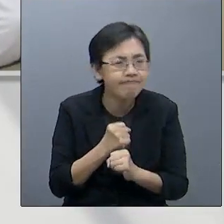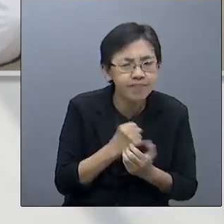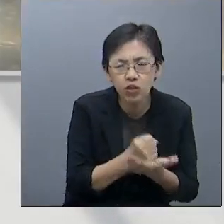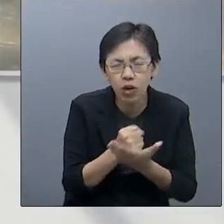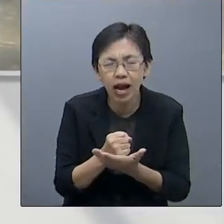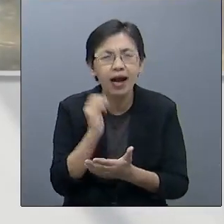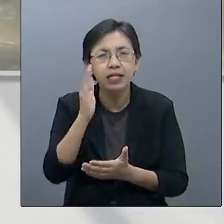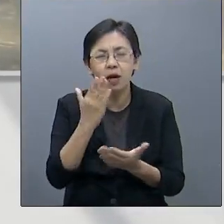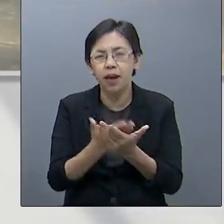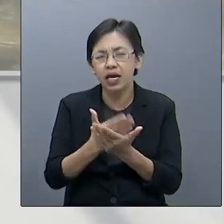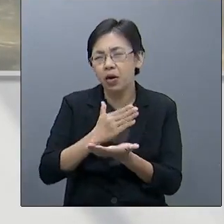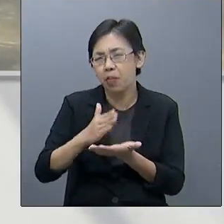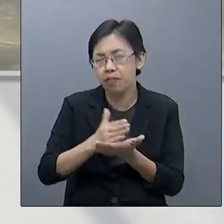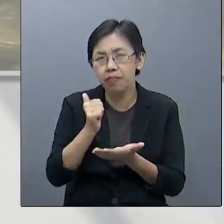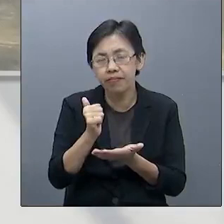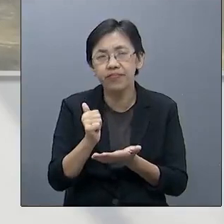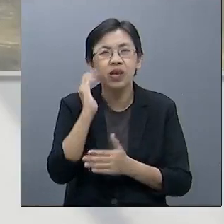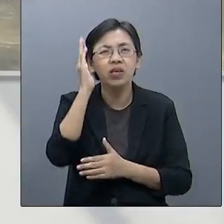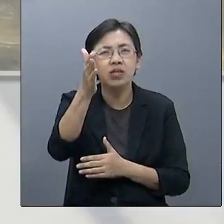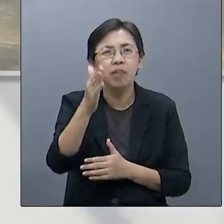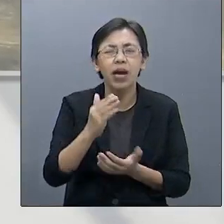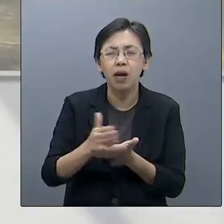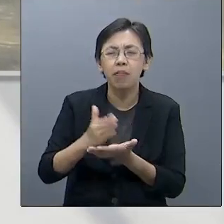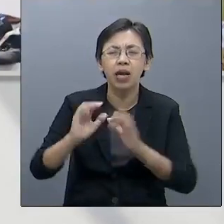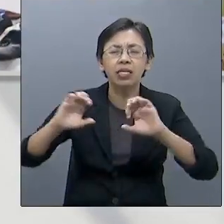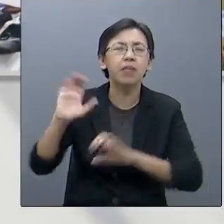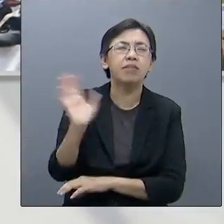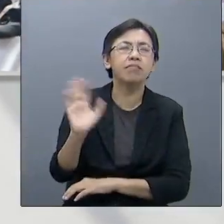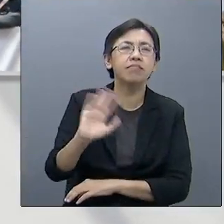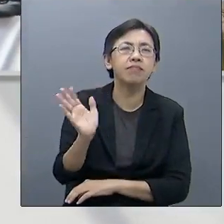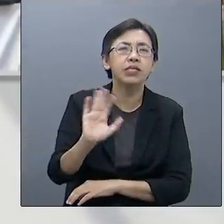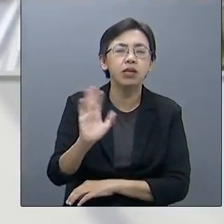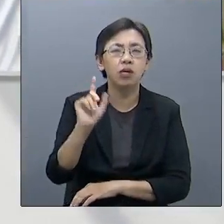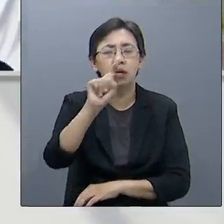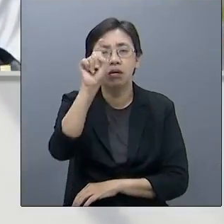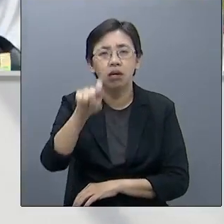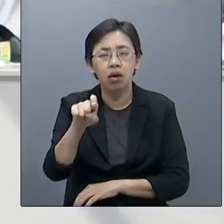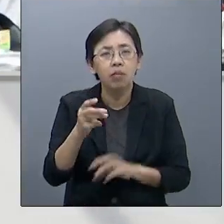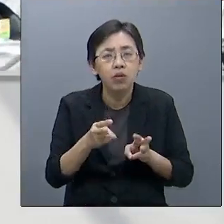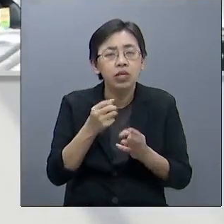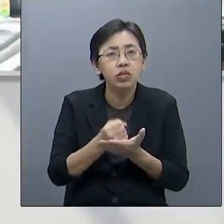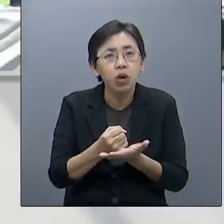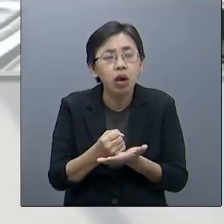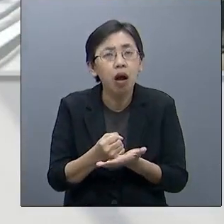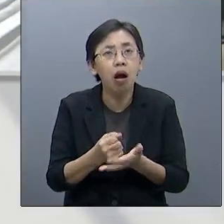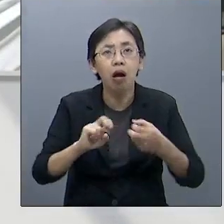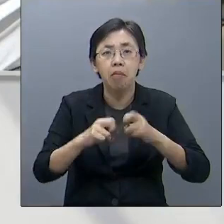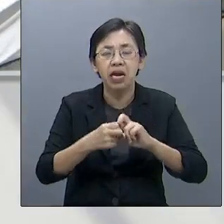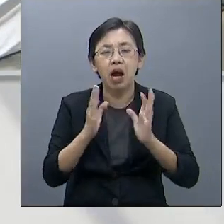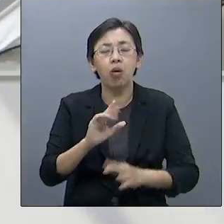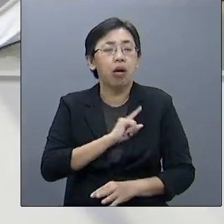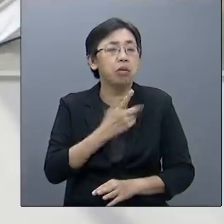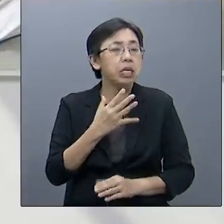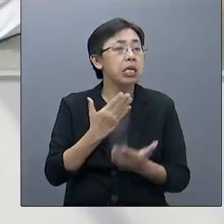นลูกหนี้สถานะปกติแล้วก็ลูกหนี้ไม่ต้องไปผ่อนคืนรัฐอีกนะคะส่วนคำถามที่ว่าการช่วยเหลือแบบนี้เนี่ยมันจะไปทำลายวินัยการเงินไม่